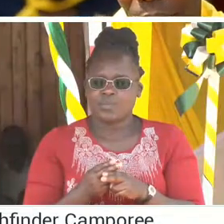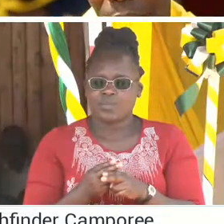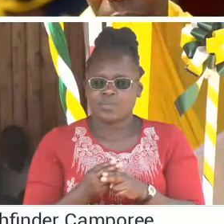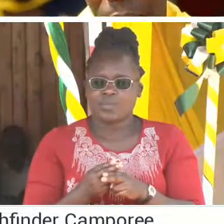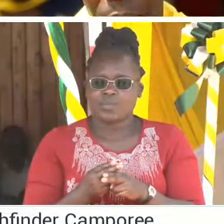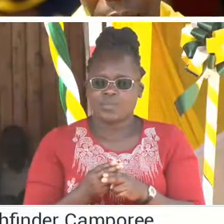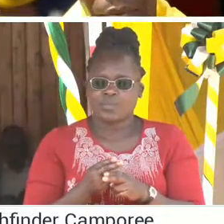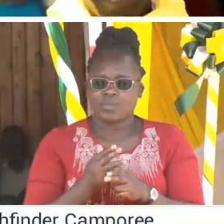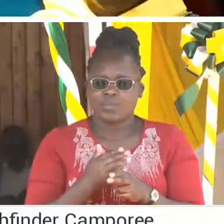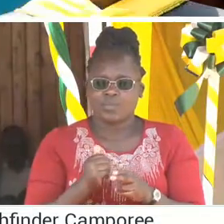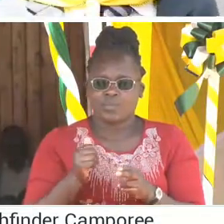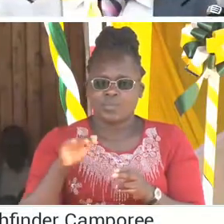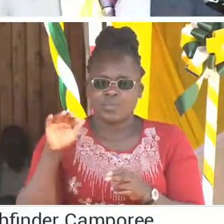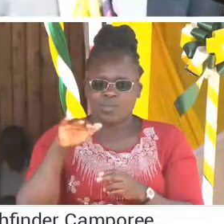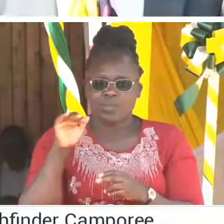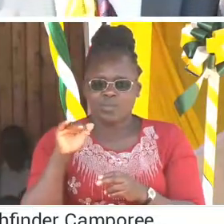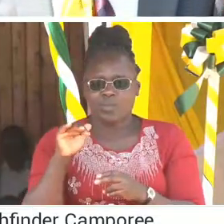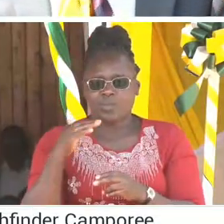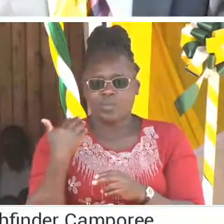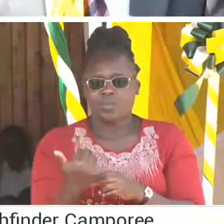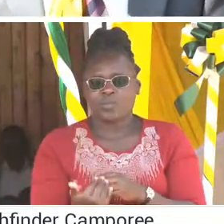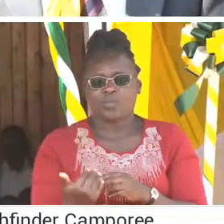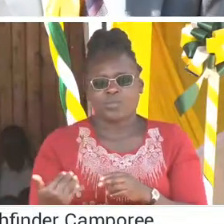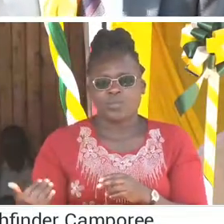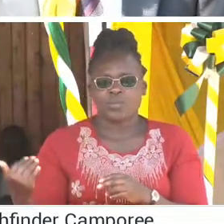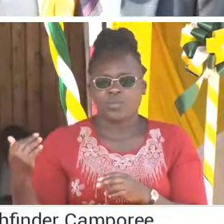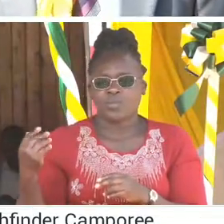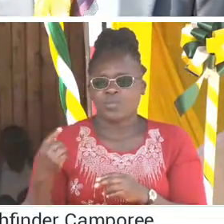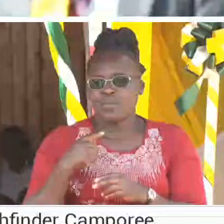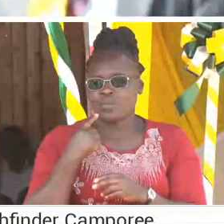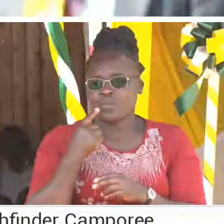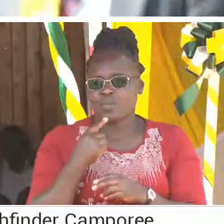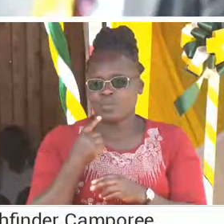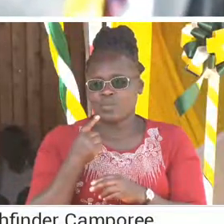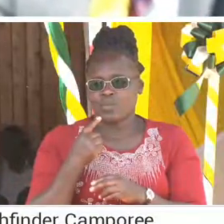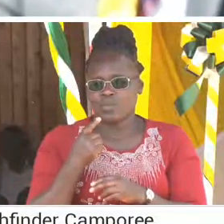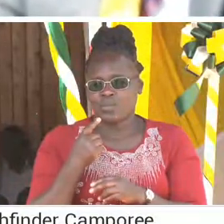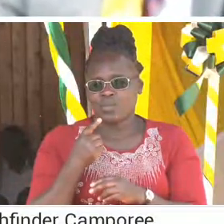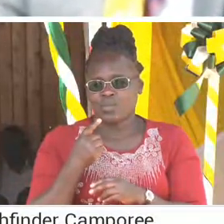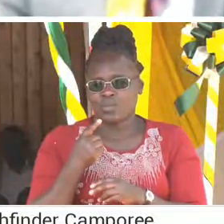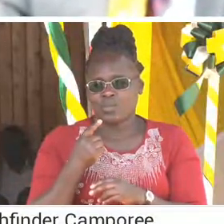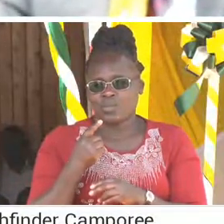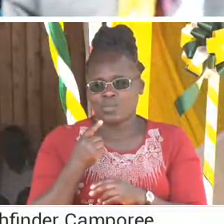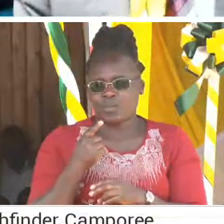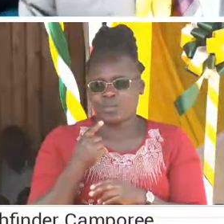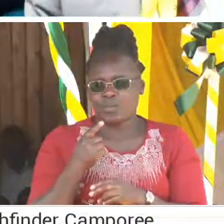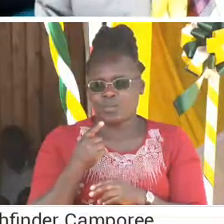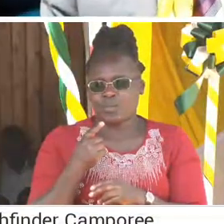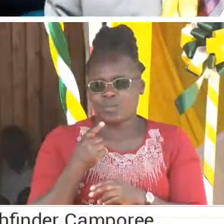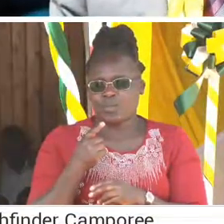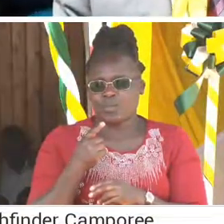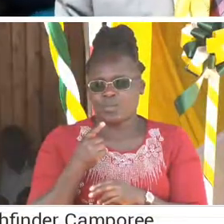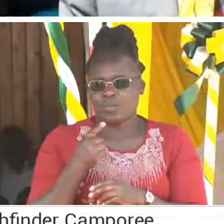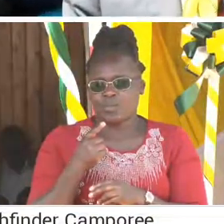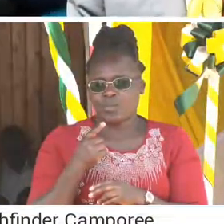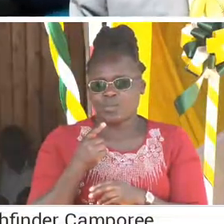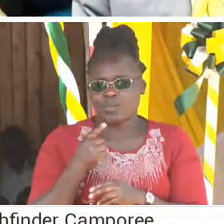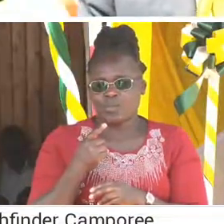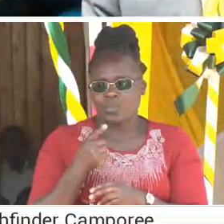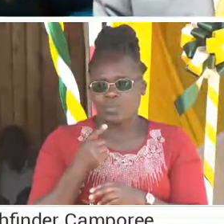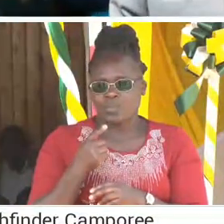Nataka tuombe watoto hawa ambao wamelelewa hapa katika njia ipasavyo